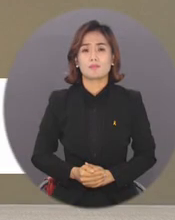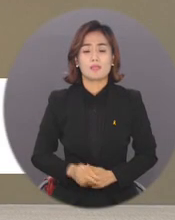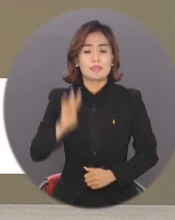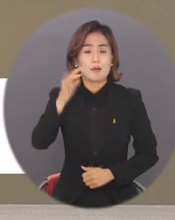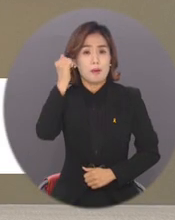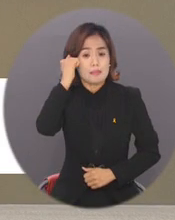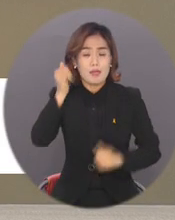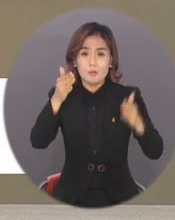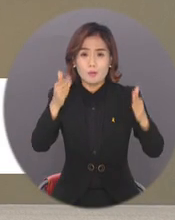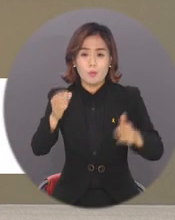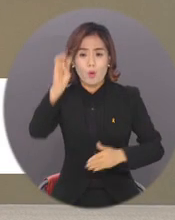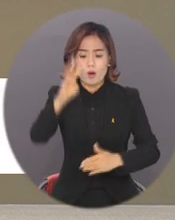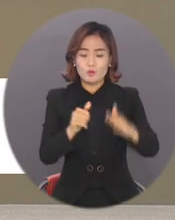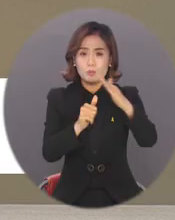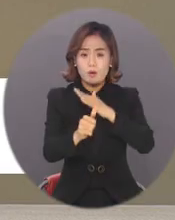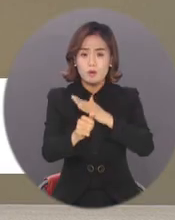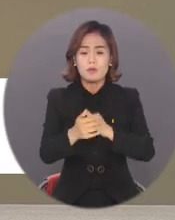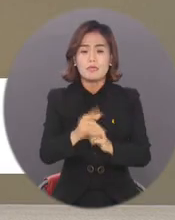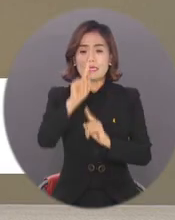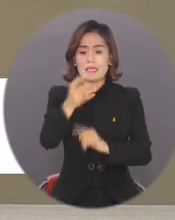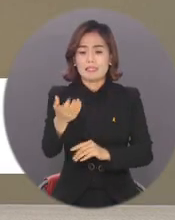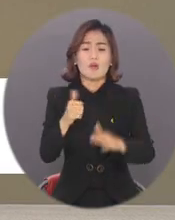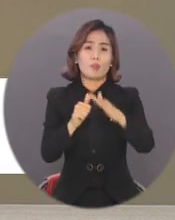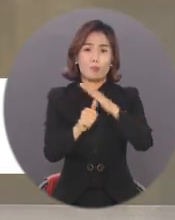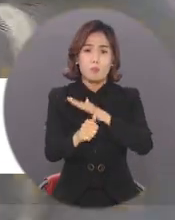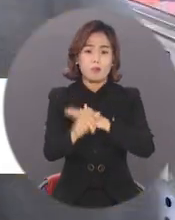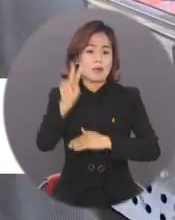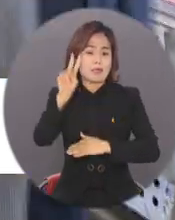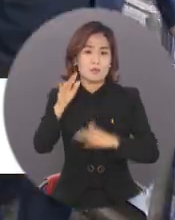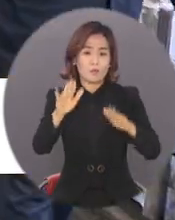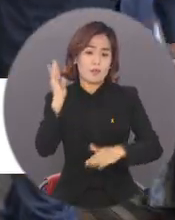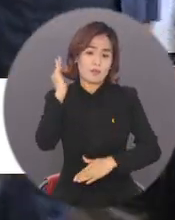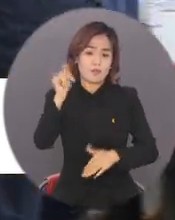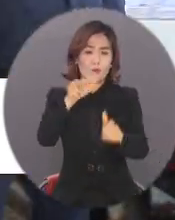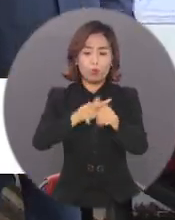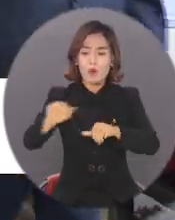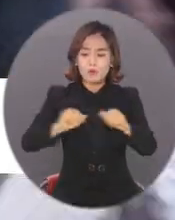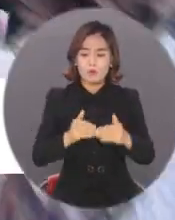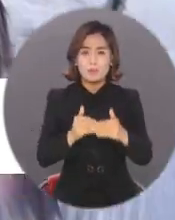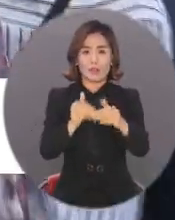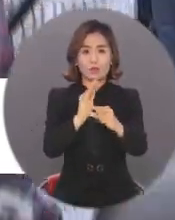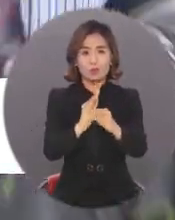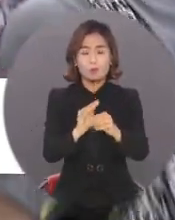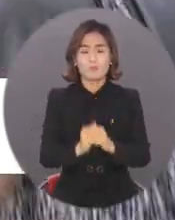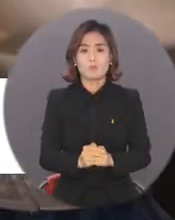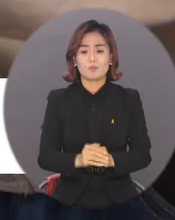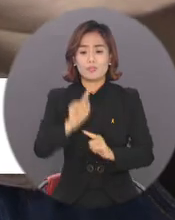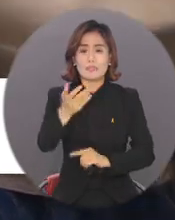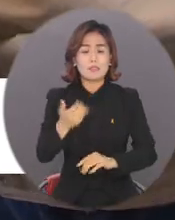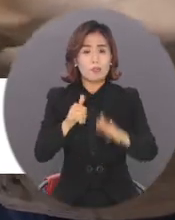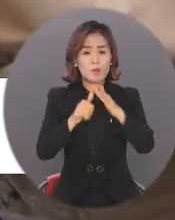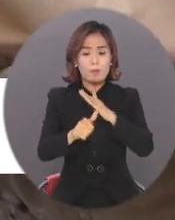3박 4일 일정으로 광주를 방문한 민주당 이낙연 전 대표가 이틀째 대권 행보를 이어갔습니다. 이 전